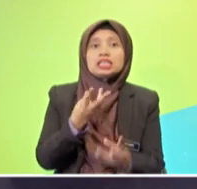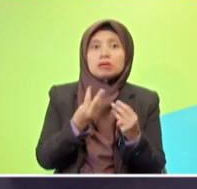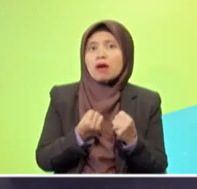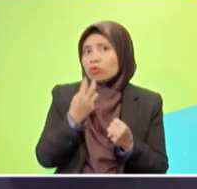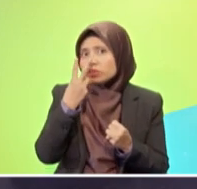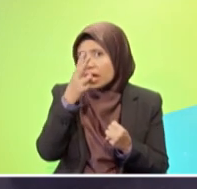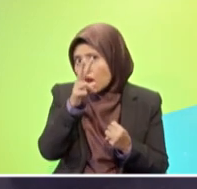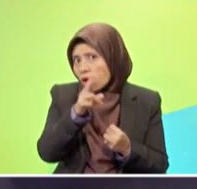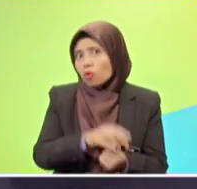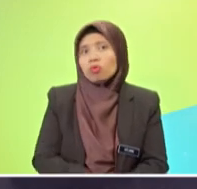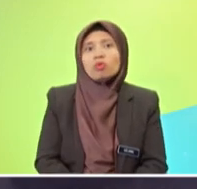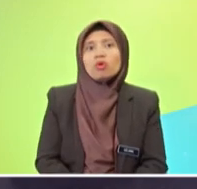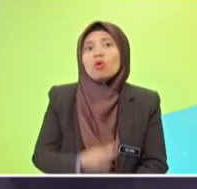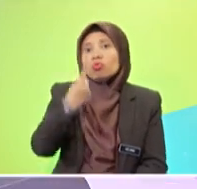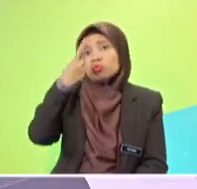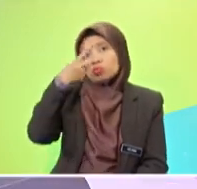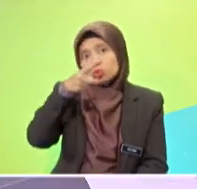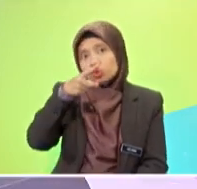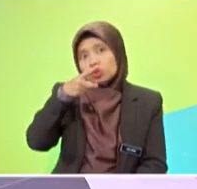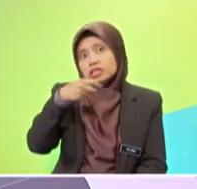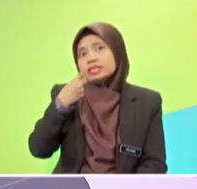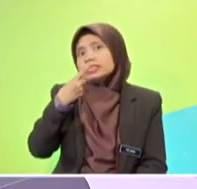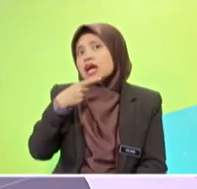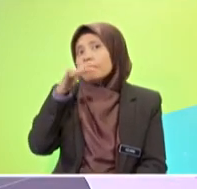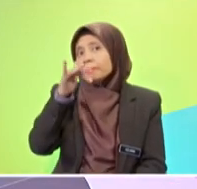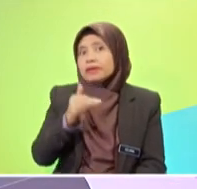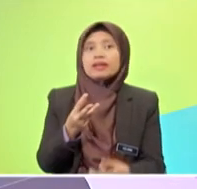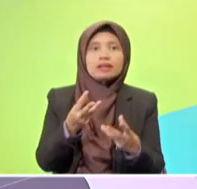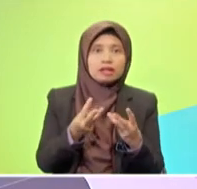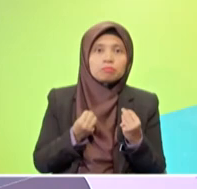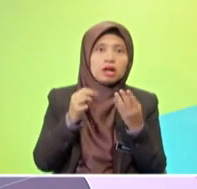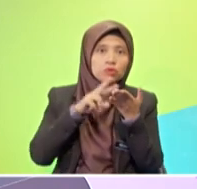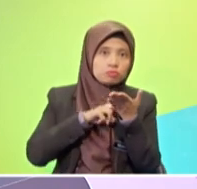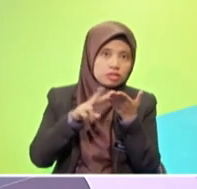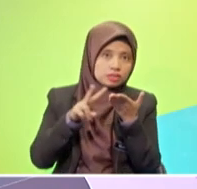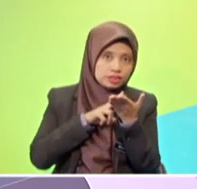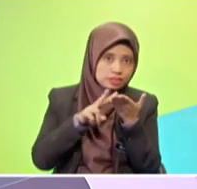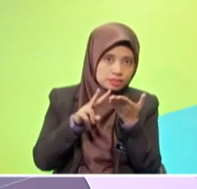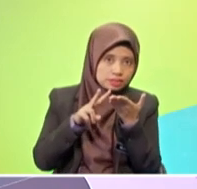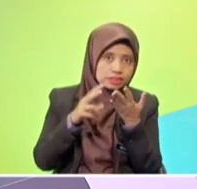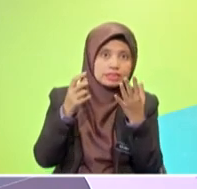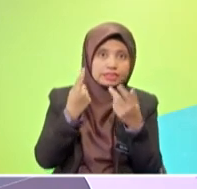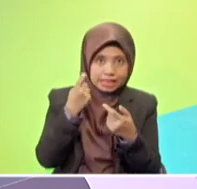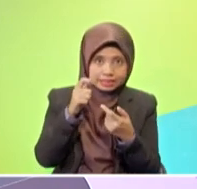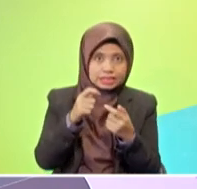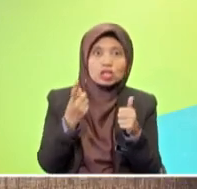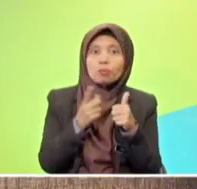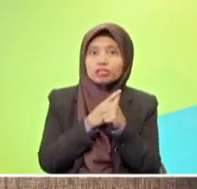murid-murid untuk Siapa yang nak baca coba baca untuk petikan yang pertama